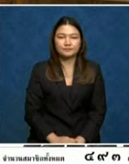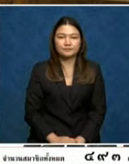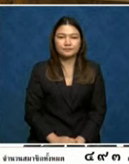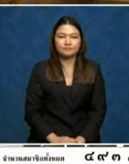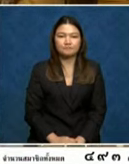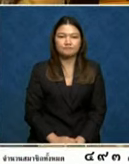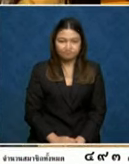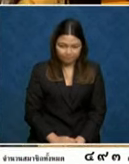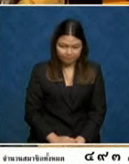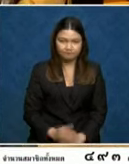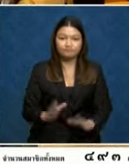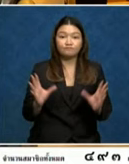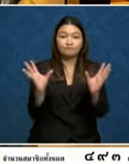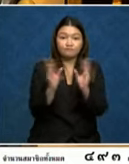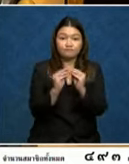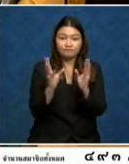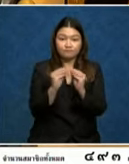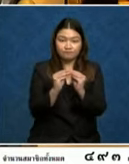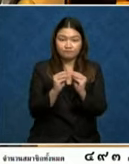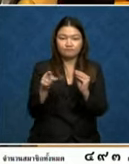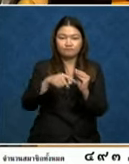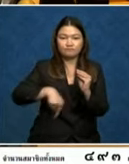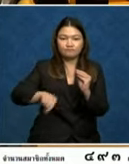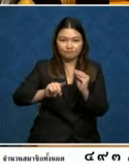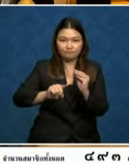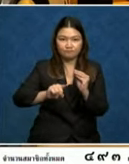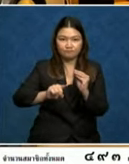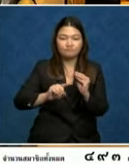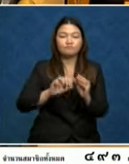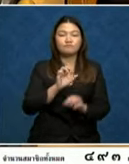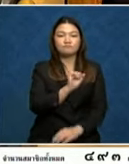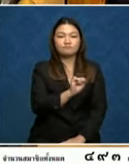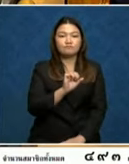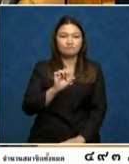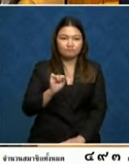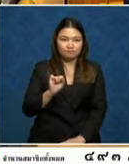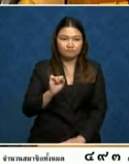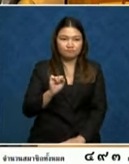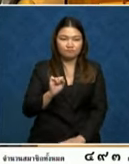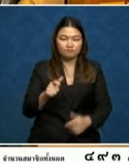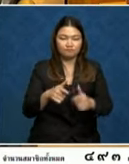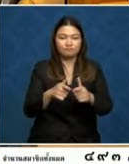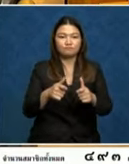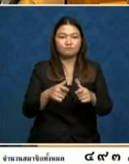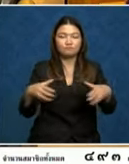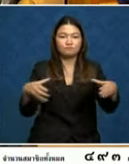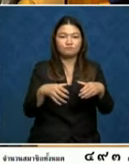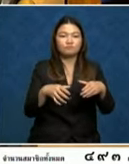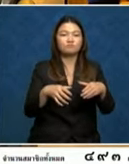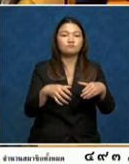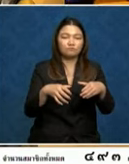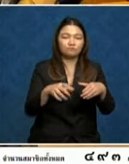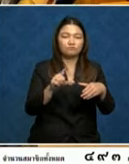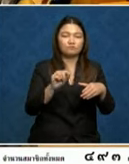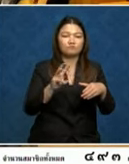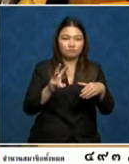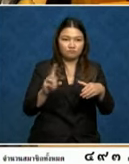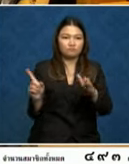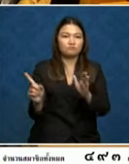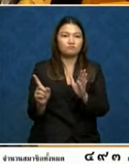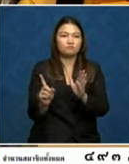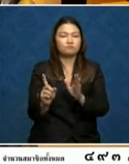การประชุมป ประ vanill ชุดที่ 26isk ปีที่ 2 ครั้งที่ 24 คร